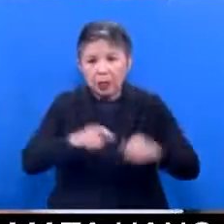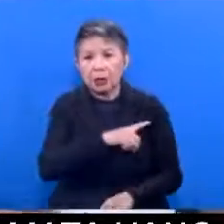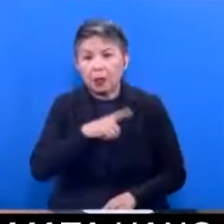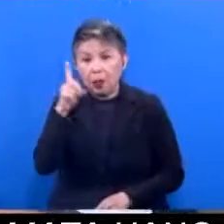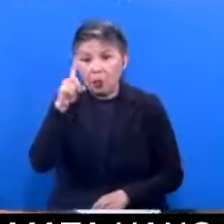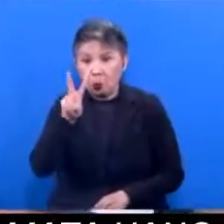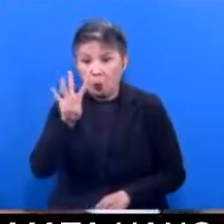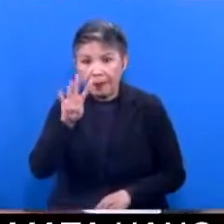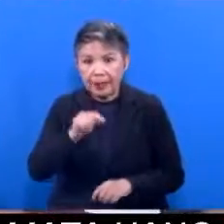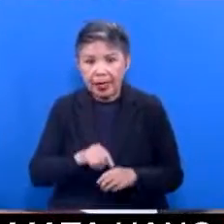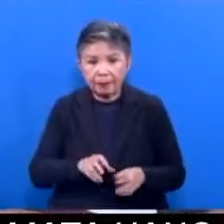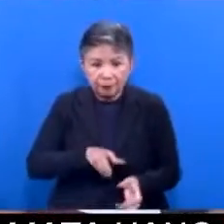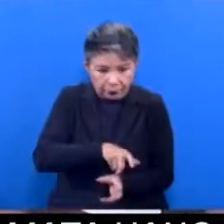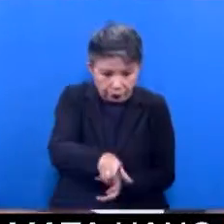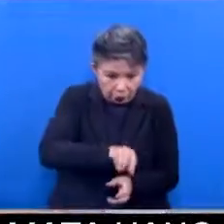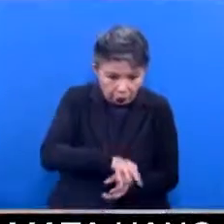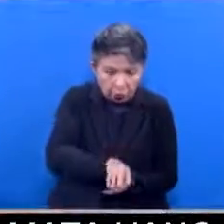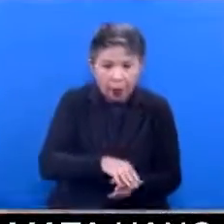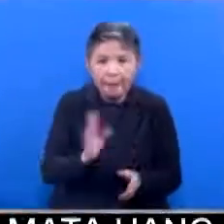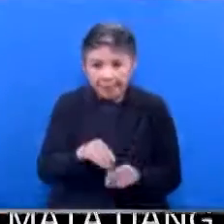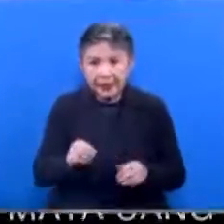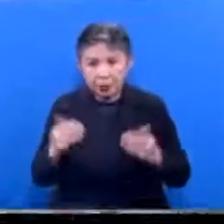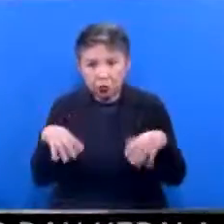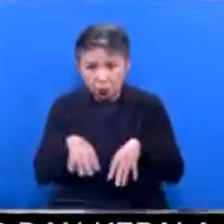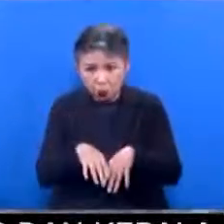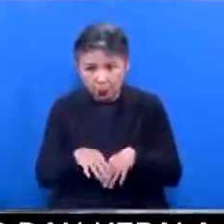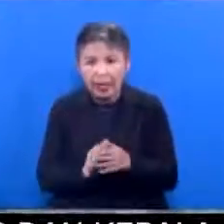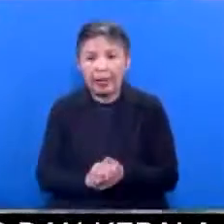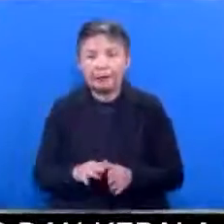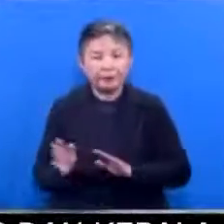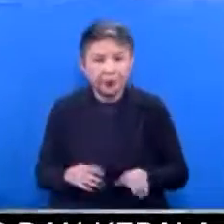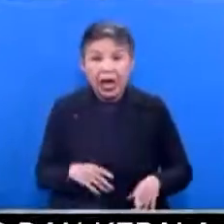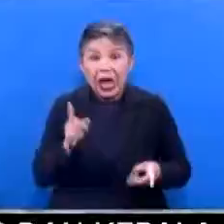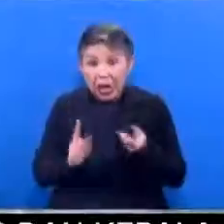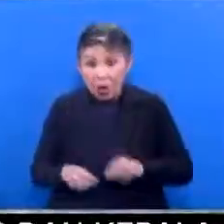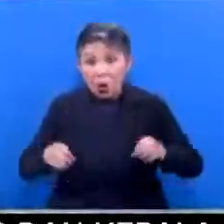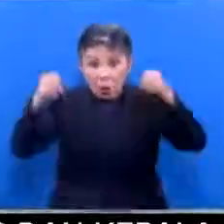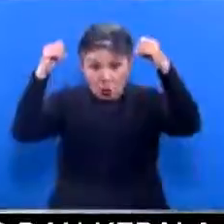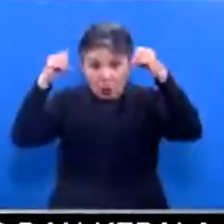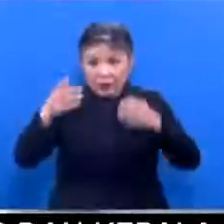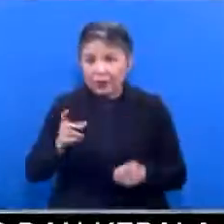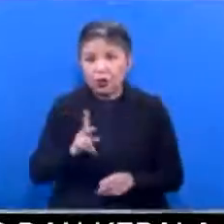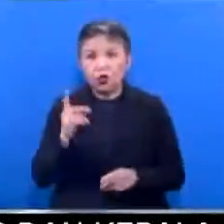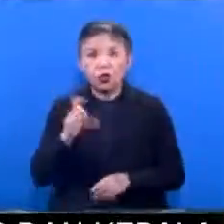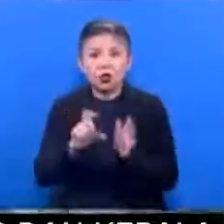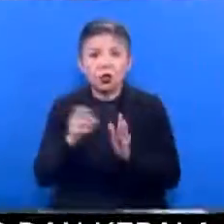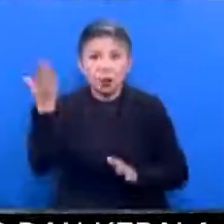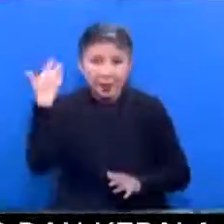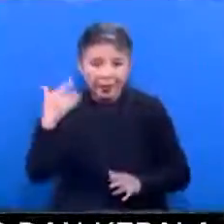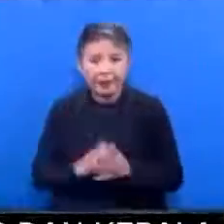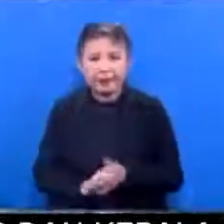jam, maka sistem kita sanggup menampung. Tapi bila turun seperti kemarin